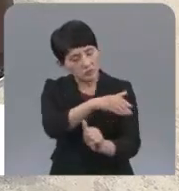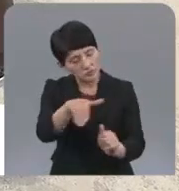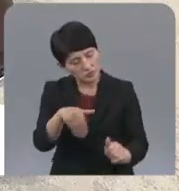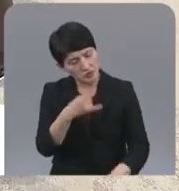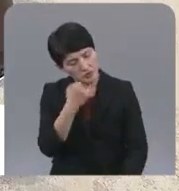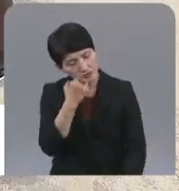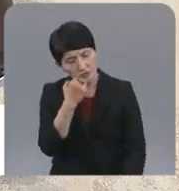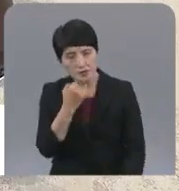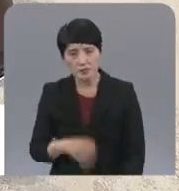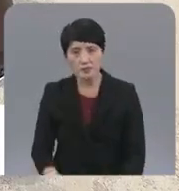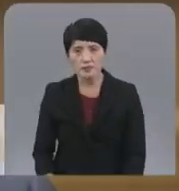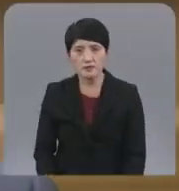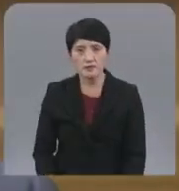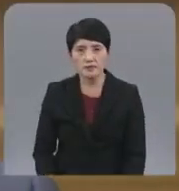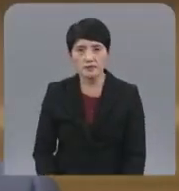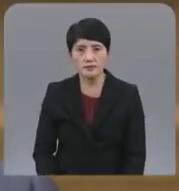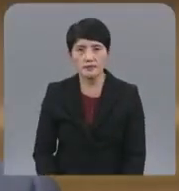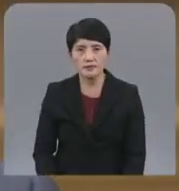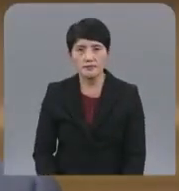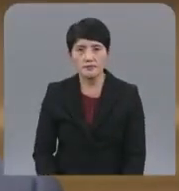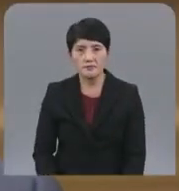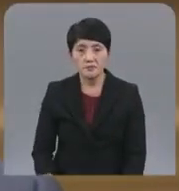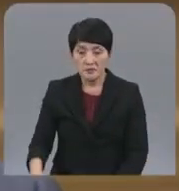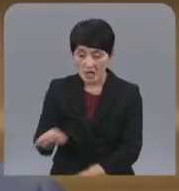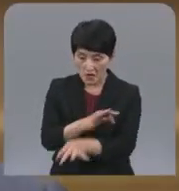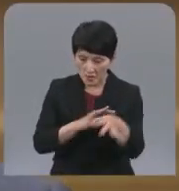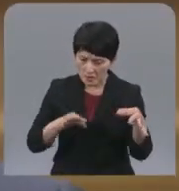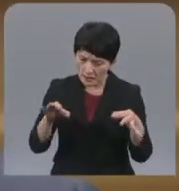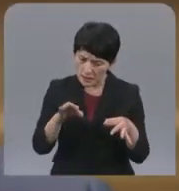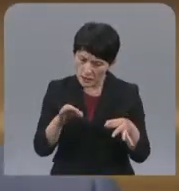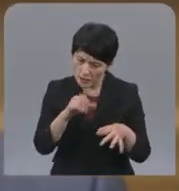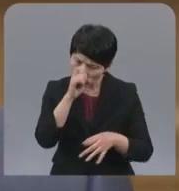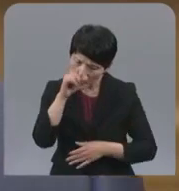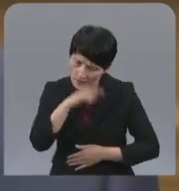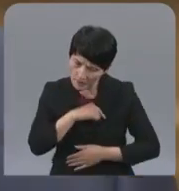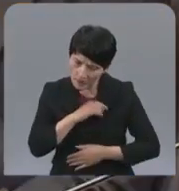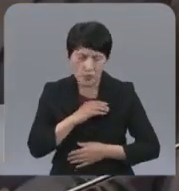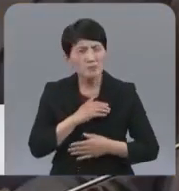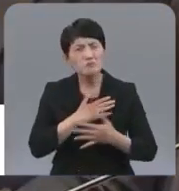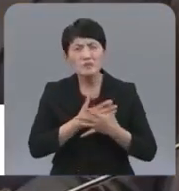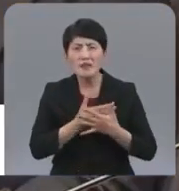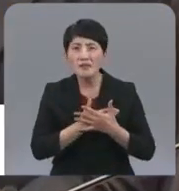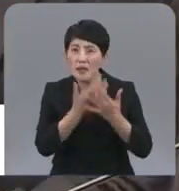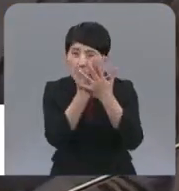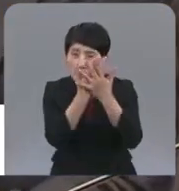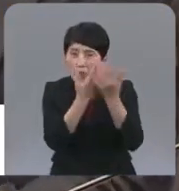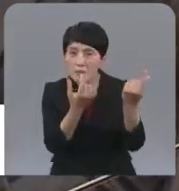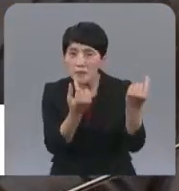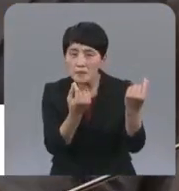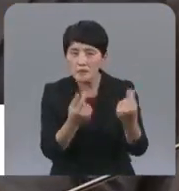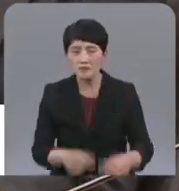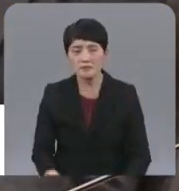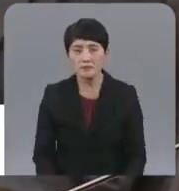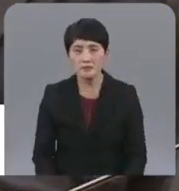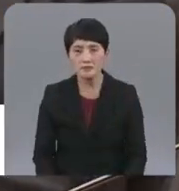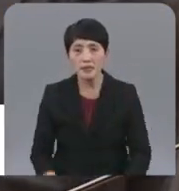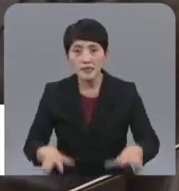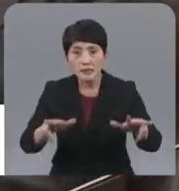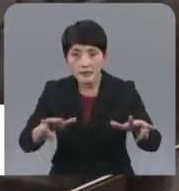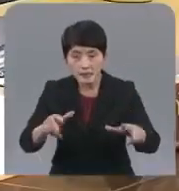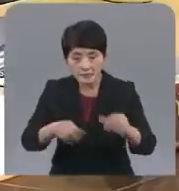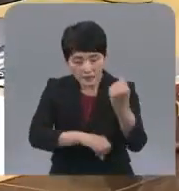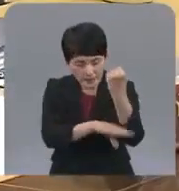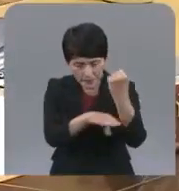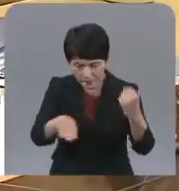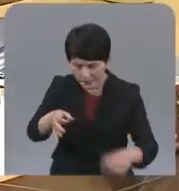调。央行金融货币委员会宣布，将基准利率维持在年 3.5% 不变，这是自今年